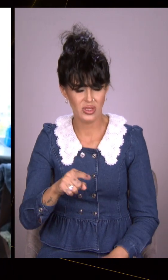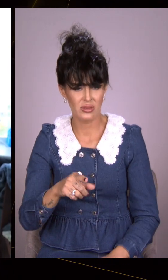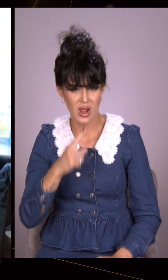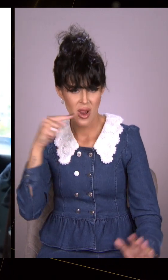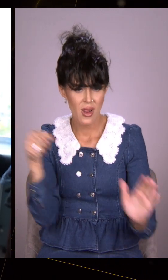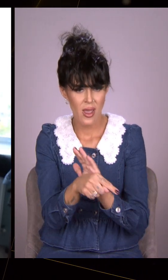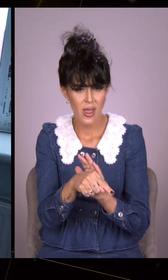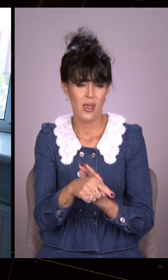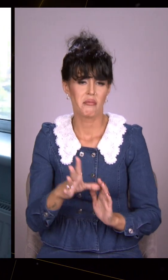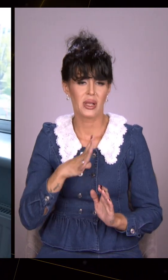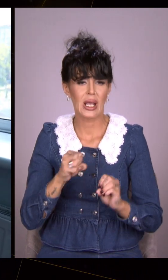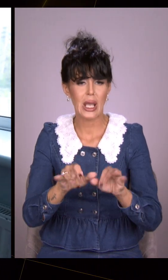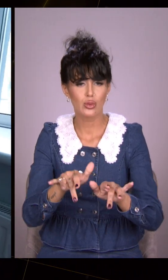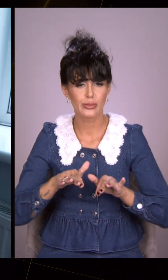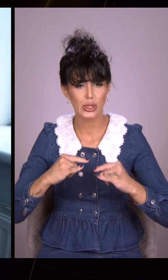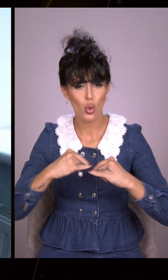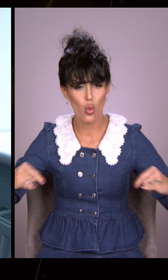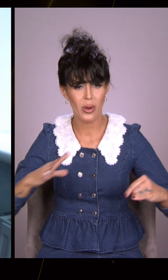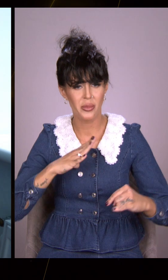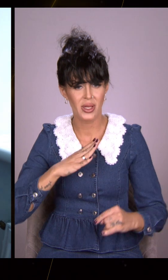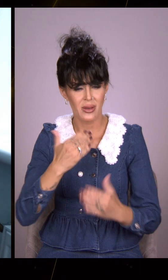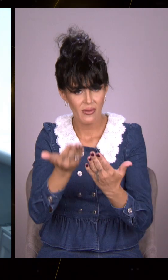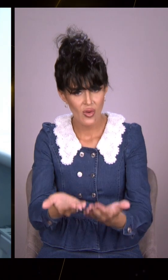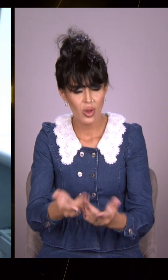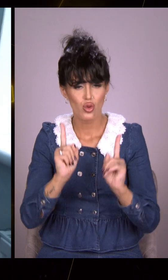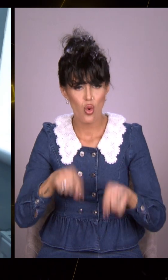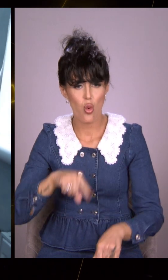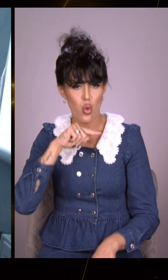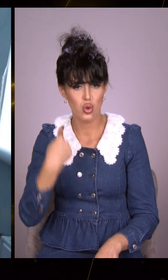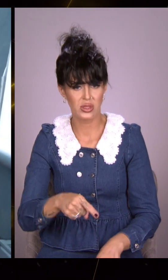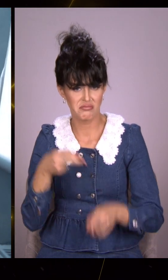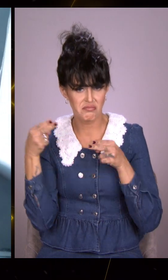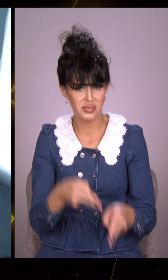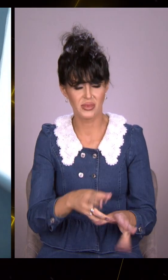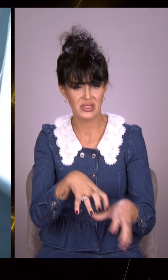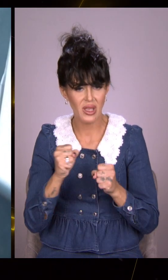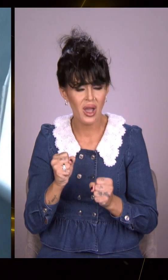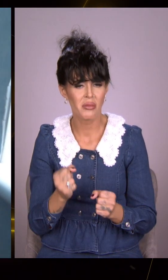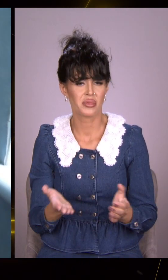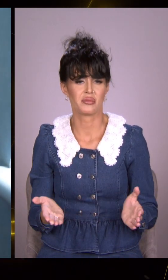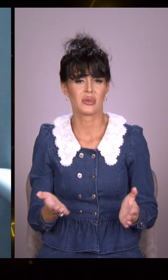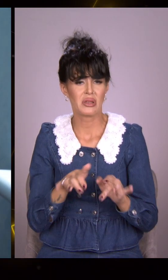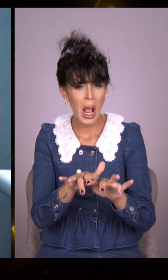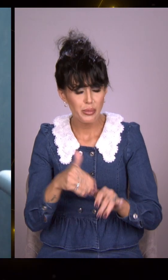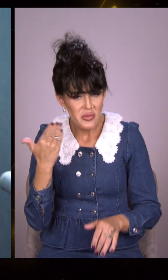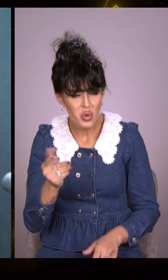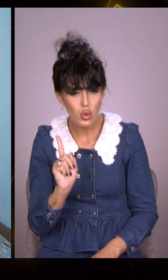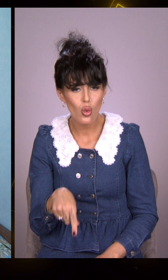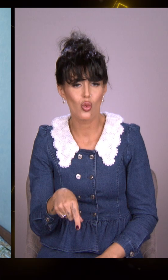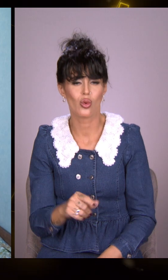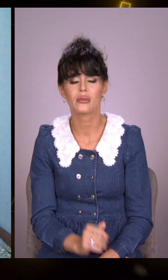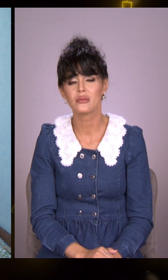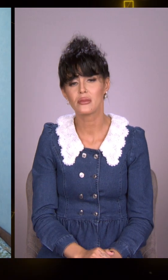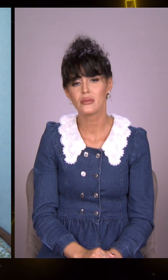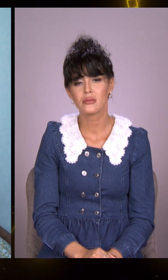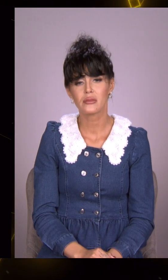Був ноутбук на столику на його робочому, орки забрали і його ноутбук. А Ваня